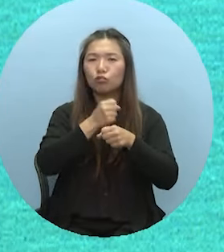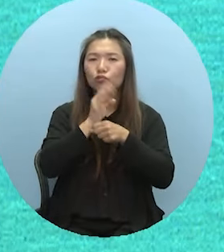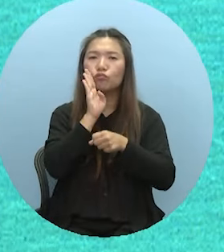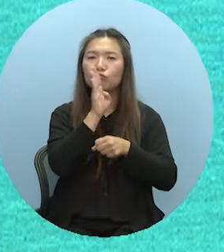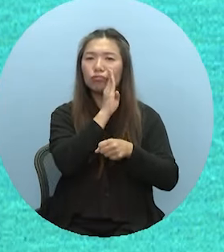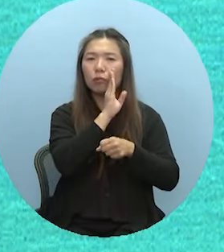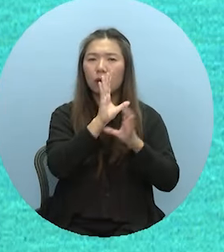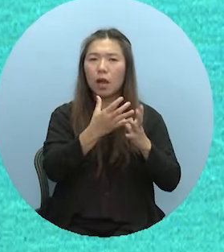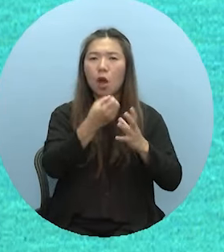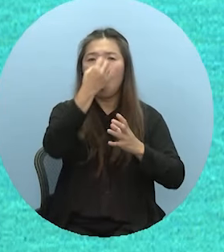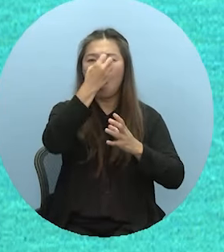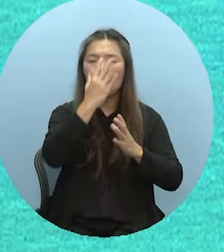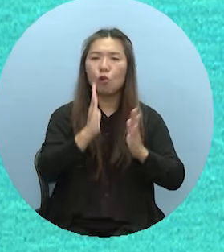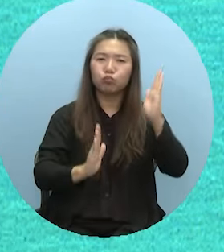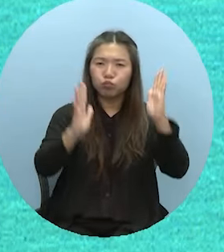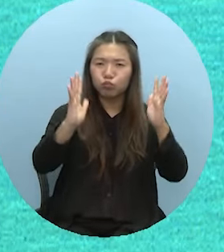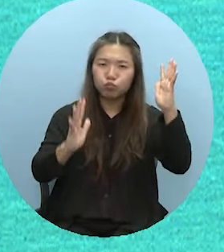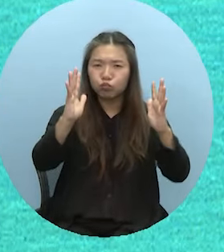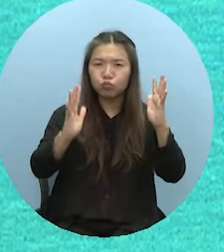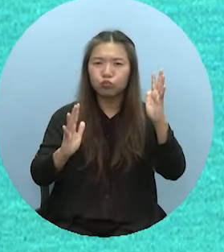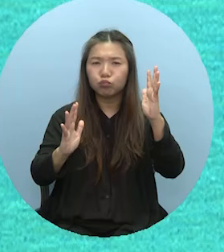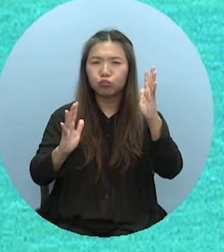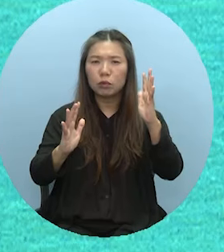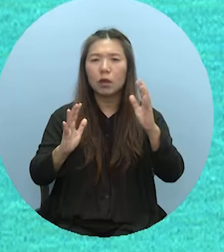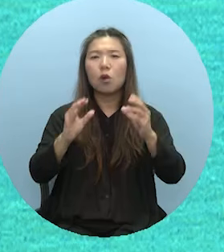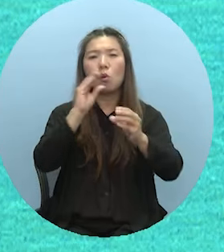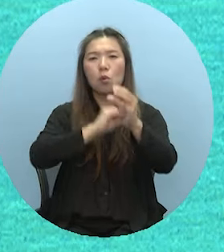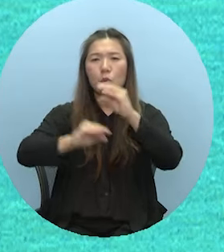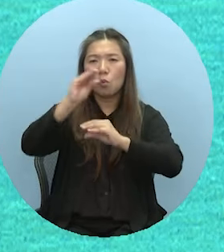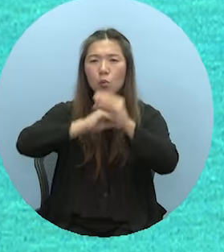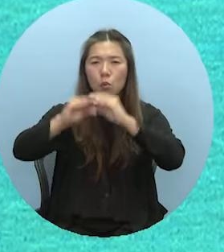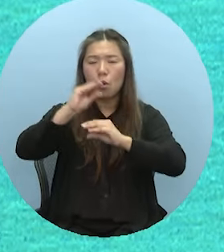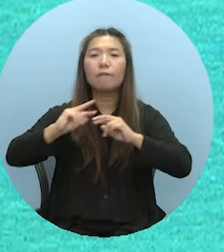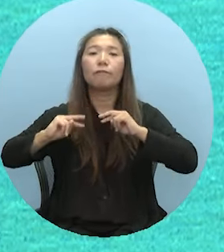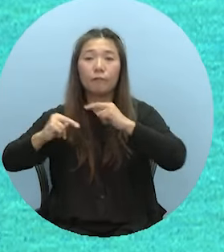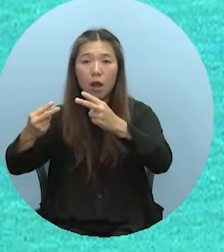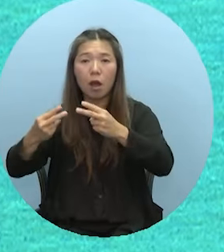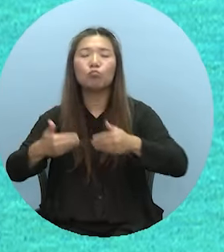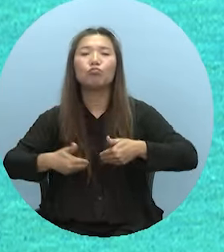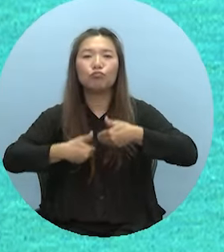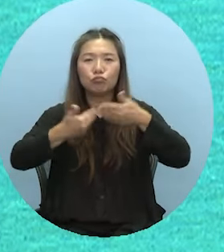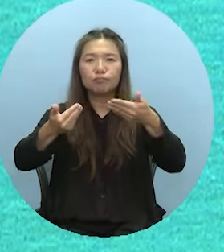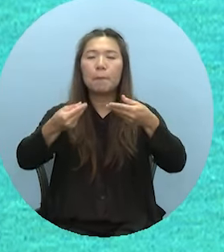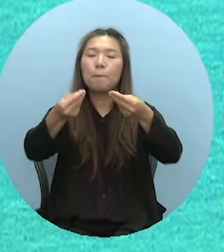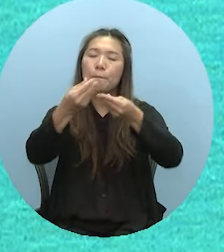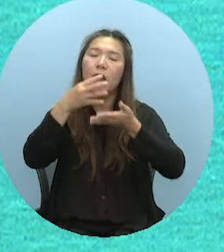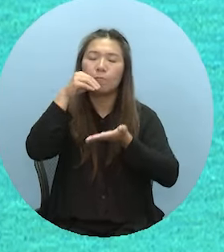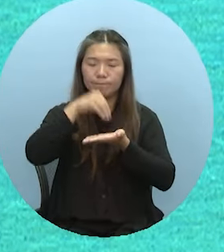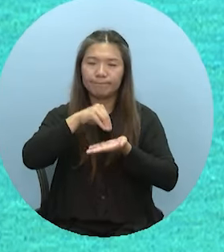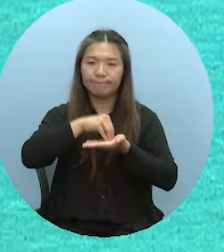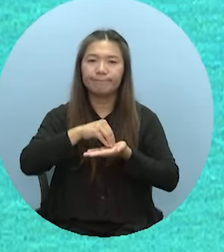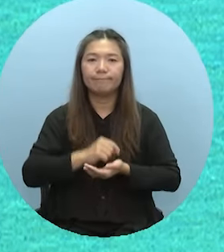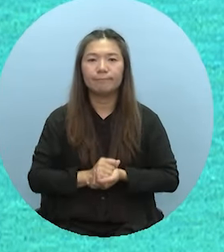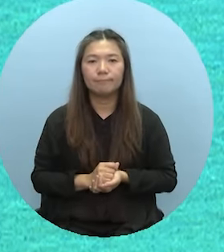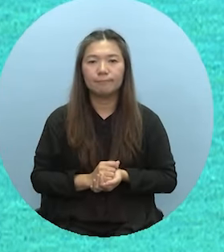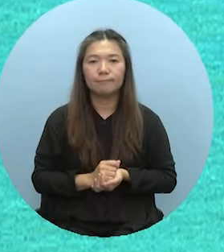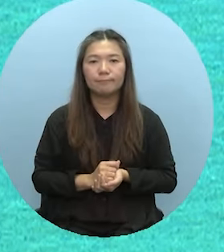界在香港繁榮穩定、國家建設和發展所作出的貢獻給予肯